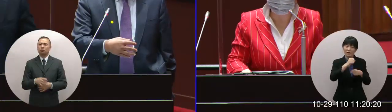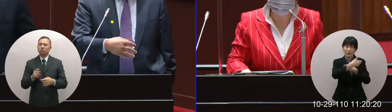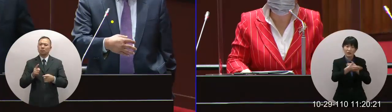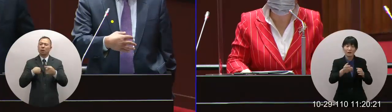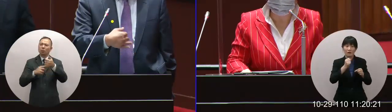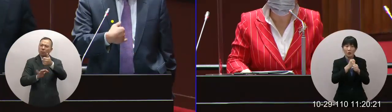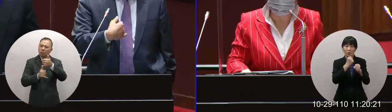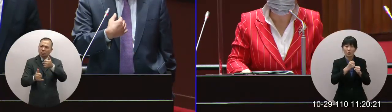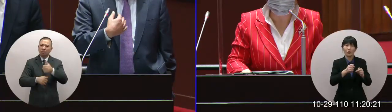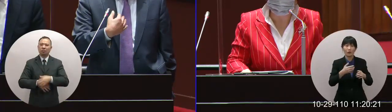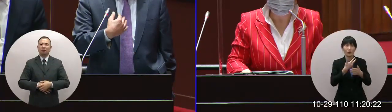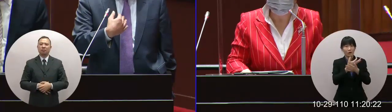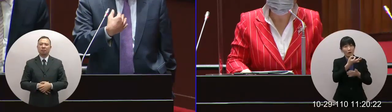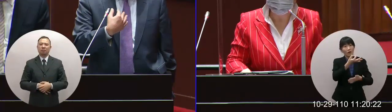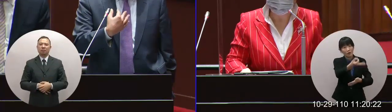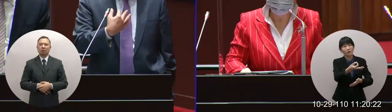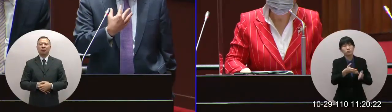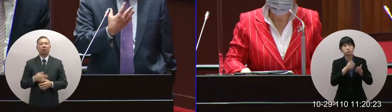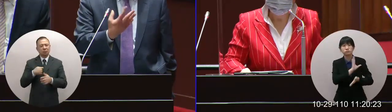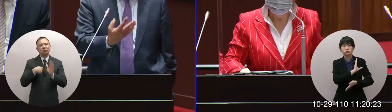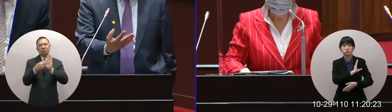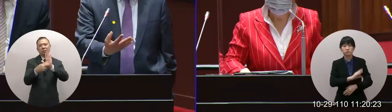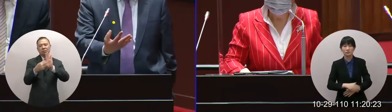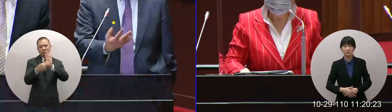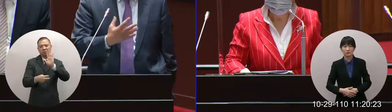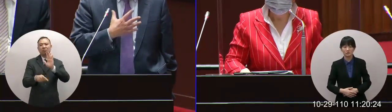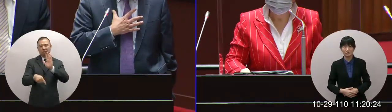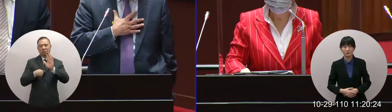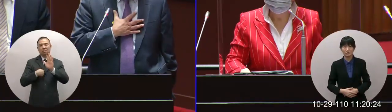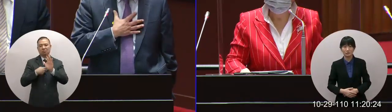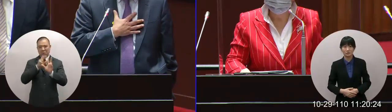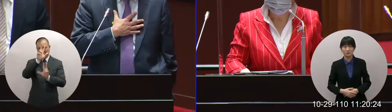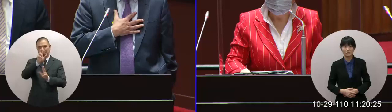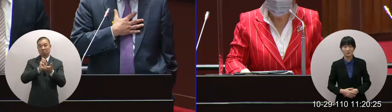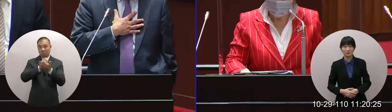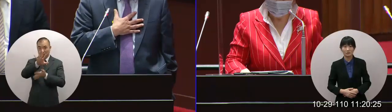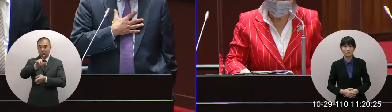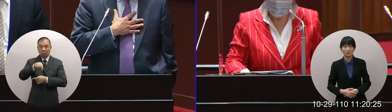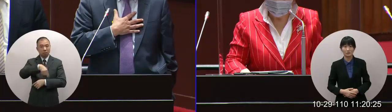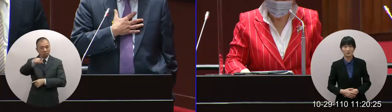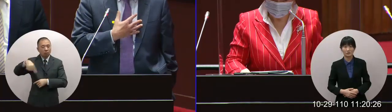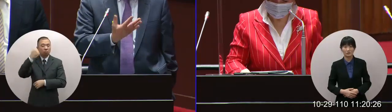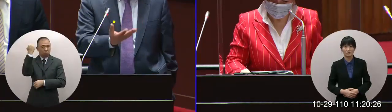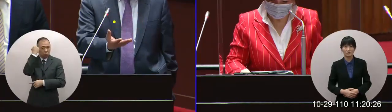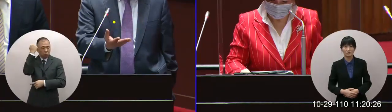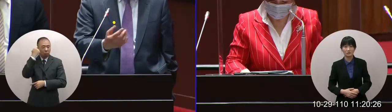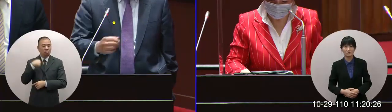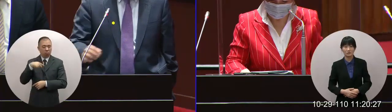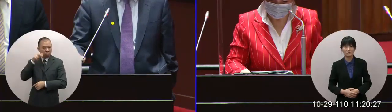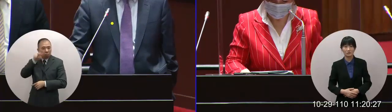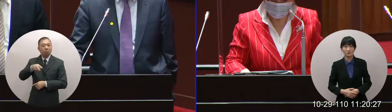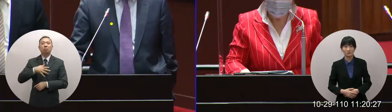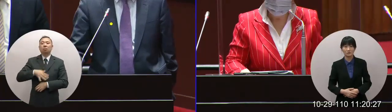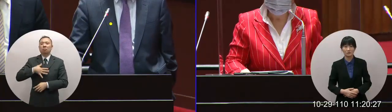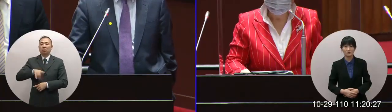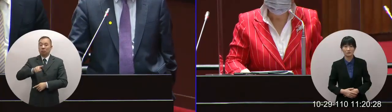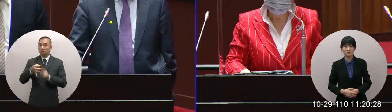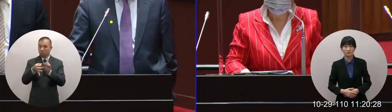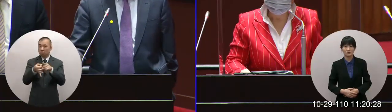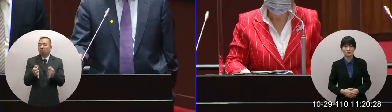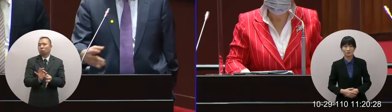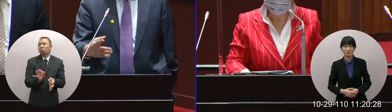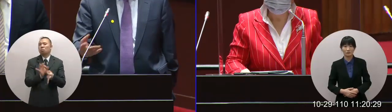金，当然有必要鼓励啊。 我只是跟委员报告，我们有看到大家的辛苦，经费也有相当的编